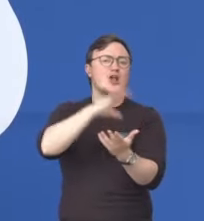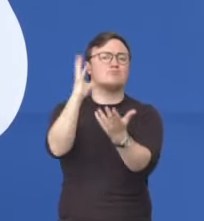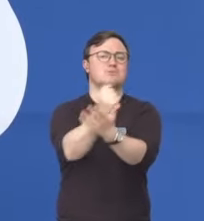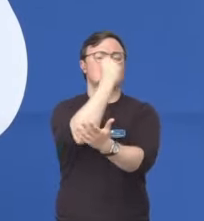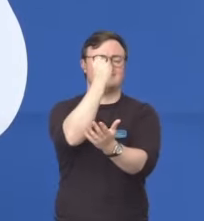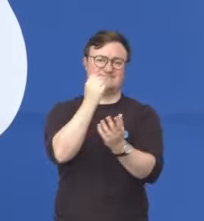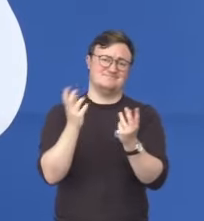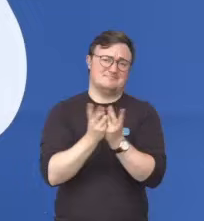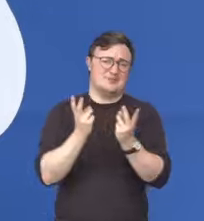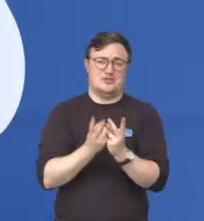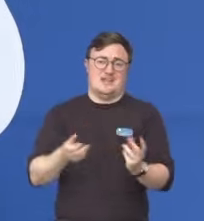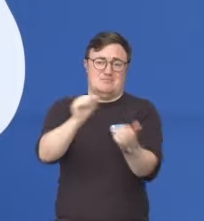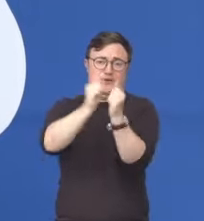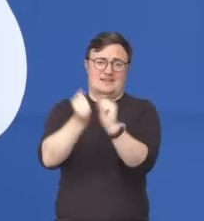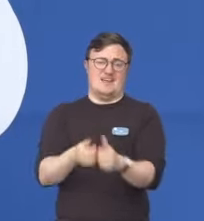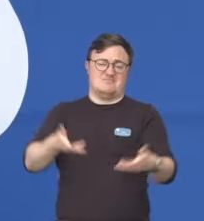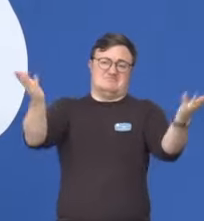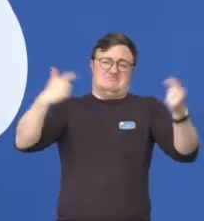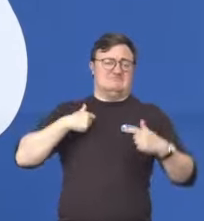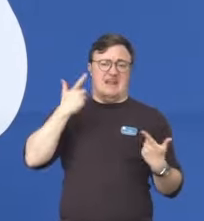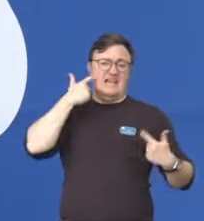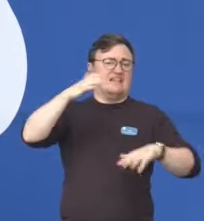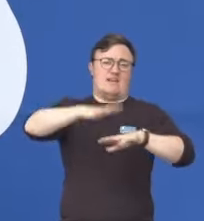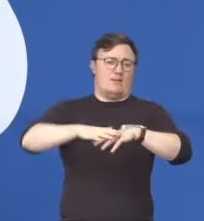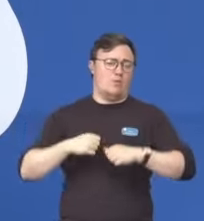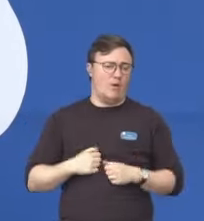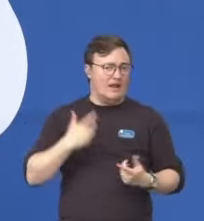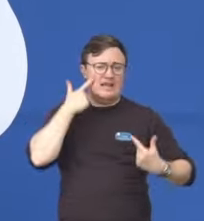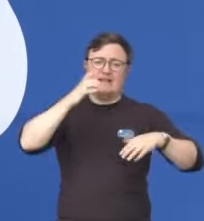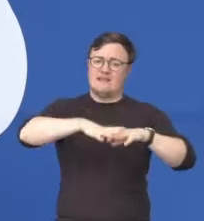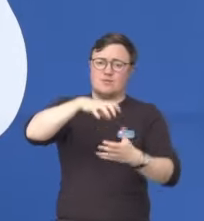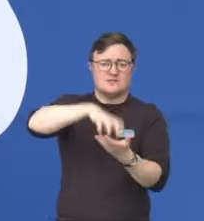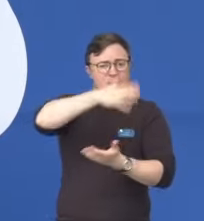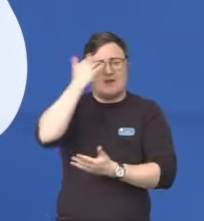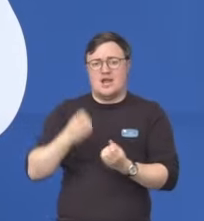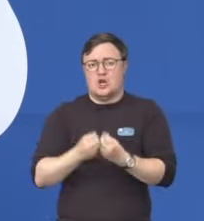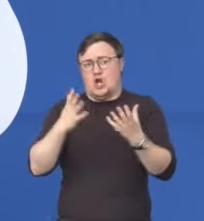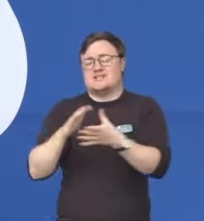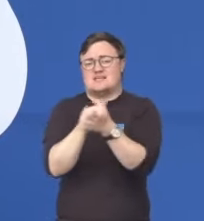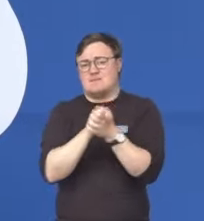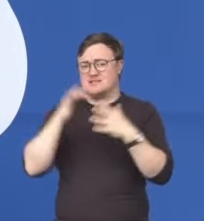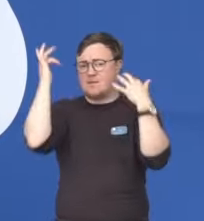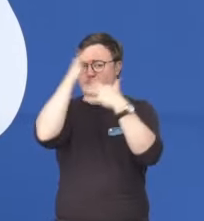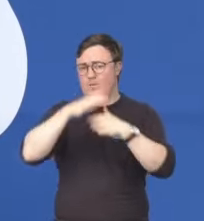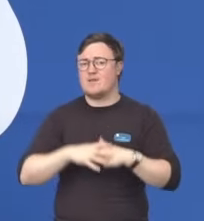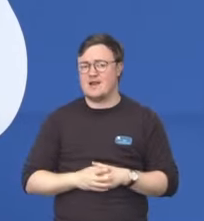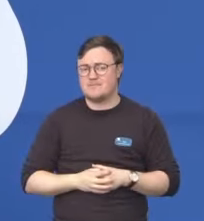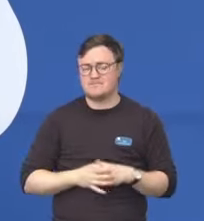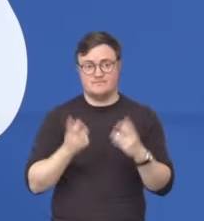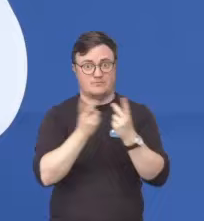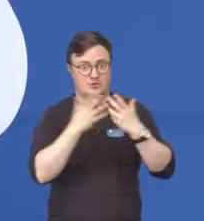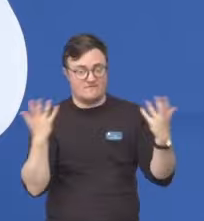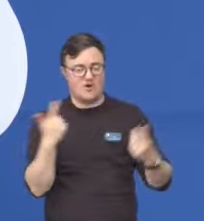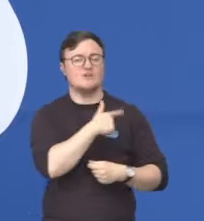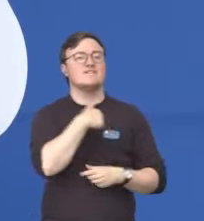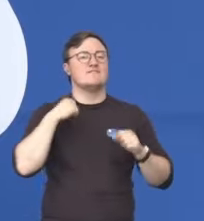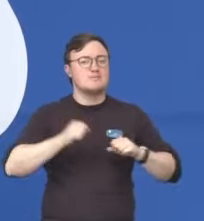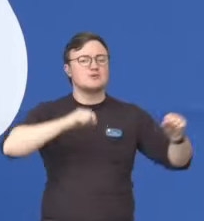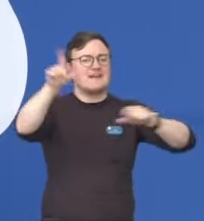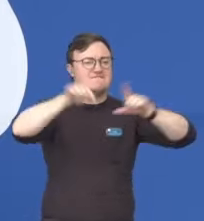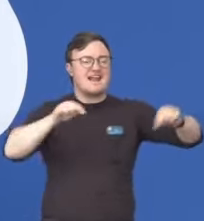misstro till politiken eller samhällets förmåga att lösa gemensamma problem. Så det bästa vi kan göra är att välja bättre